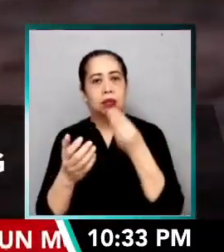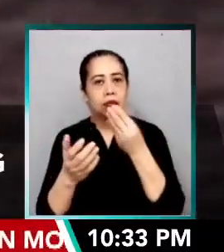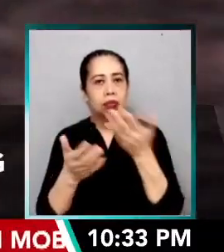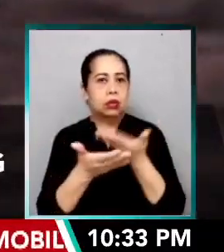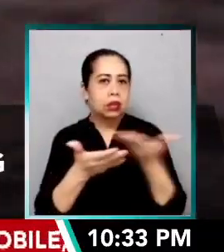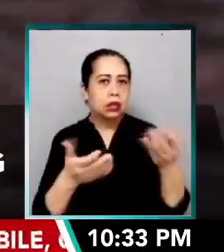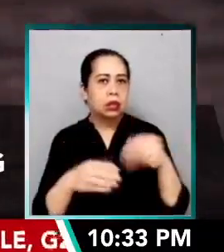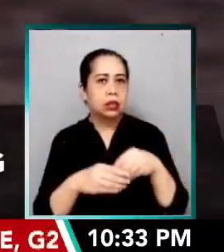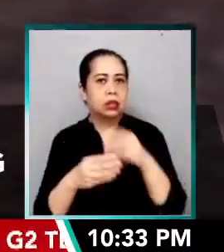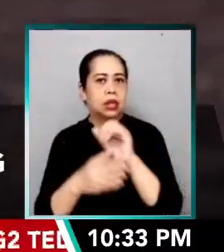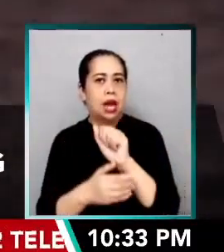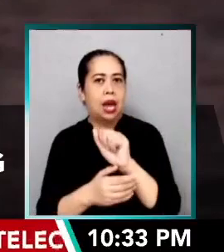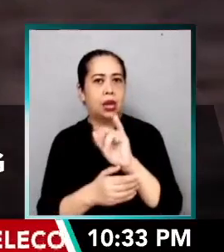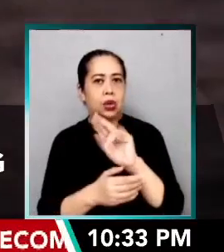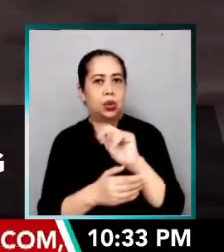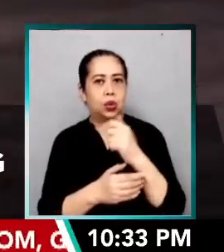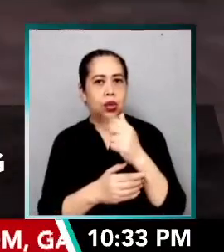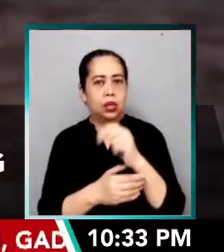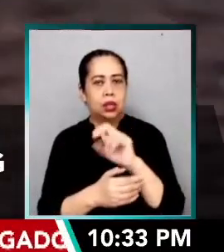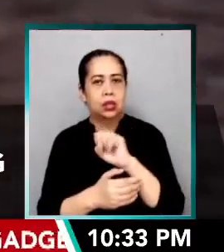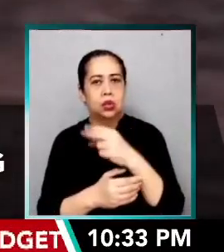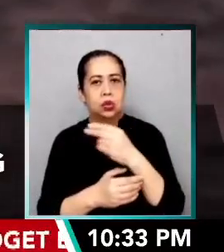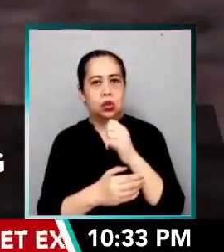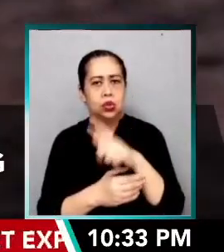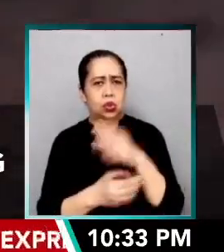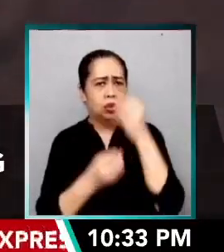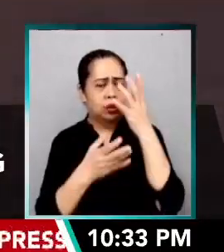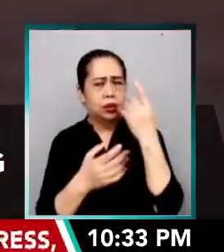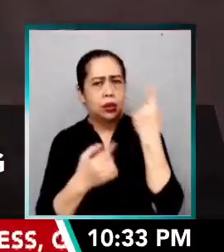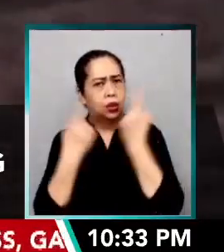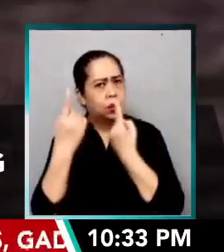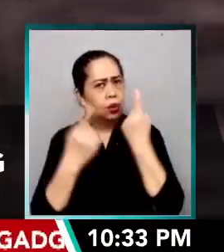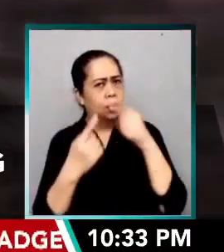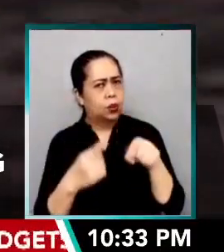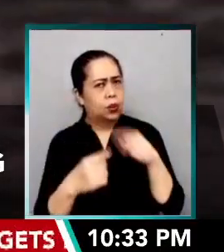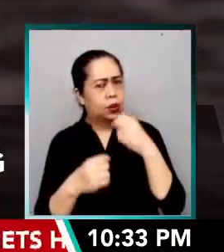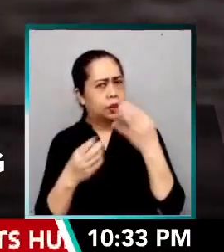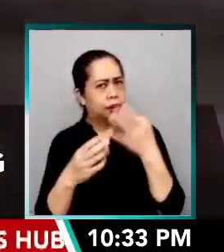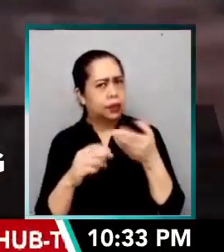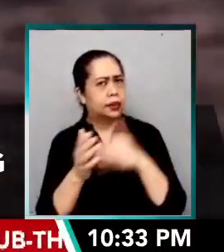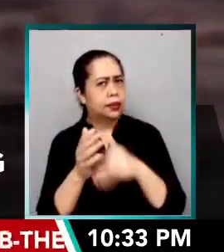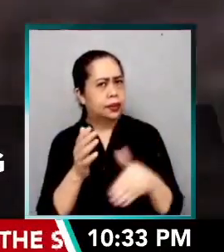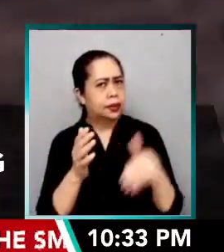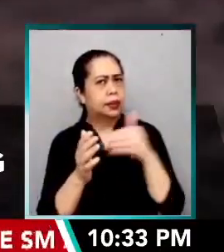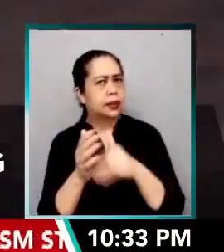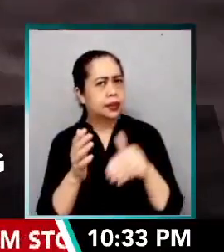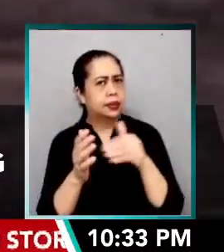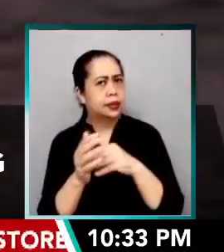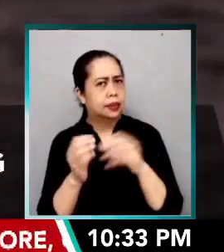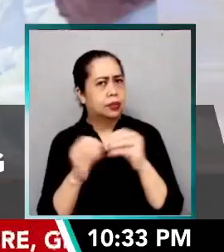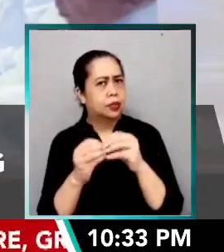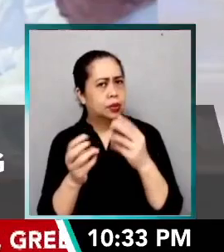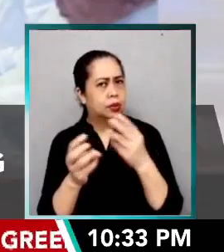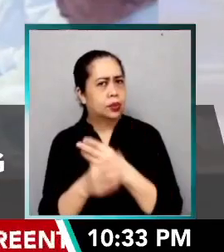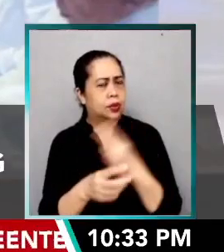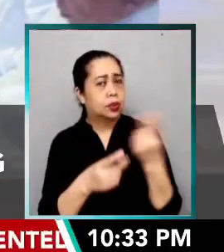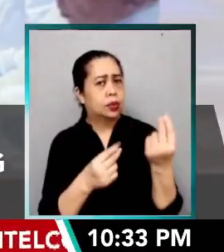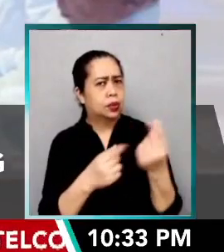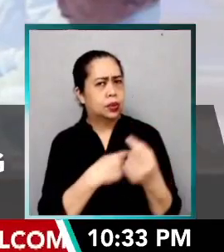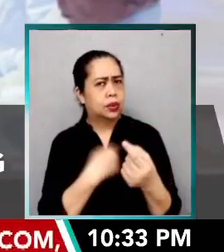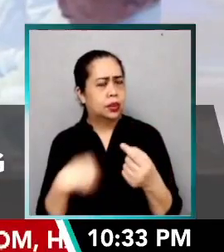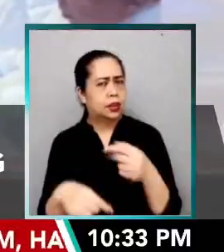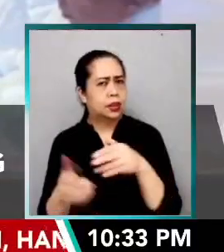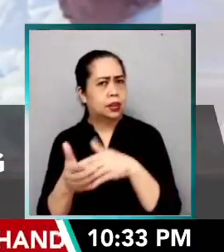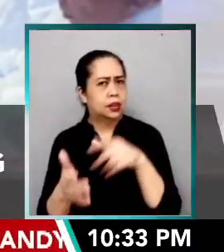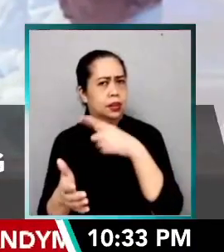Office, ipinarating ng Pangulo ang kanyang pagkabahala sa dumadalas at tumitinding aksyon ng China laban sa ating